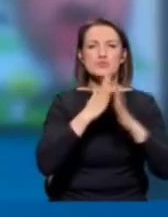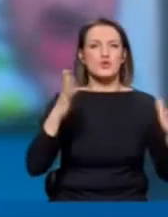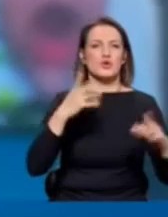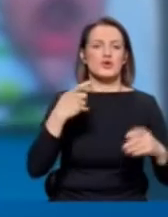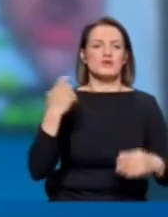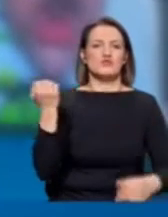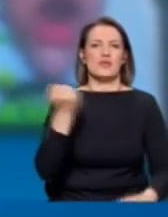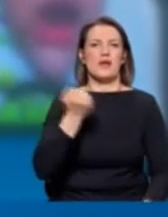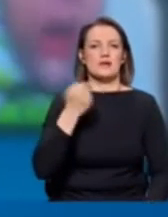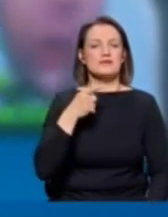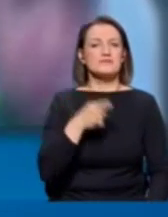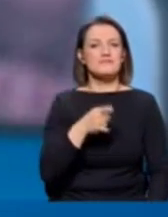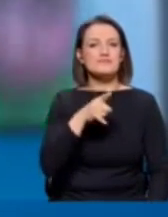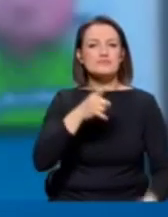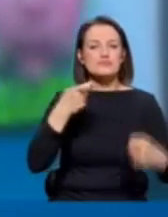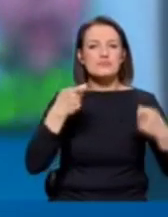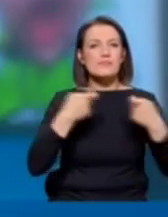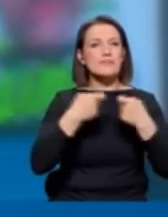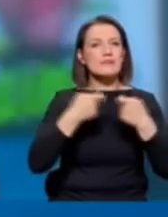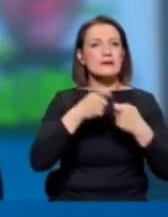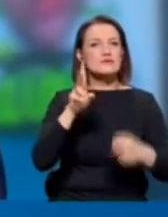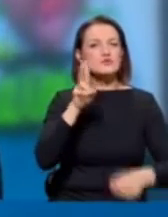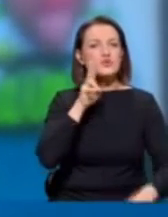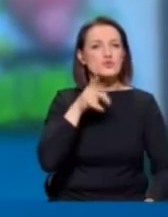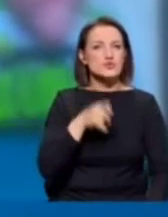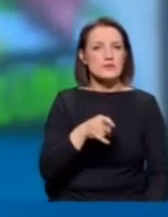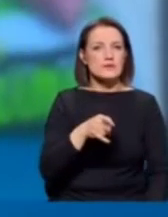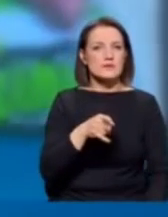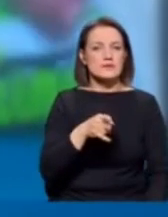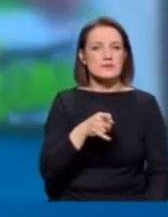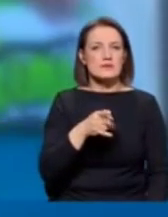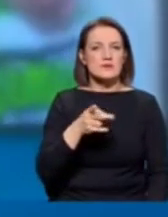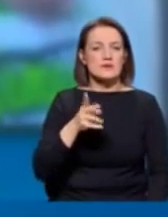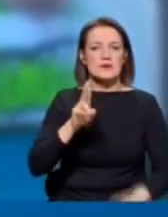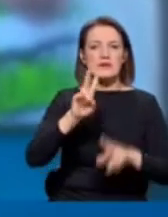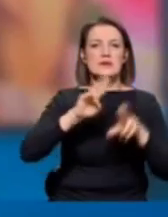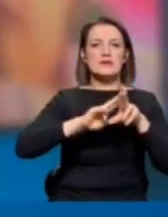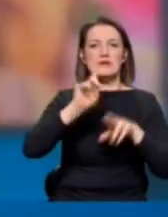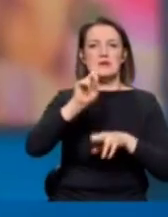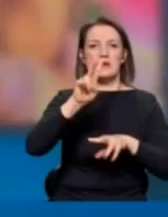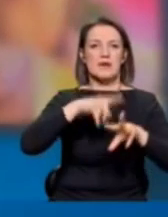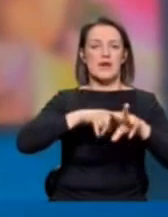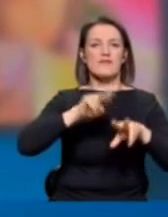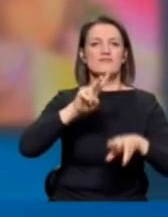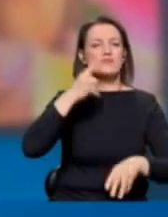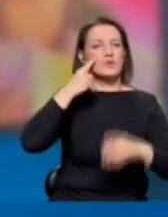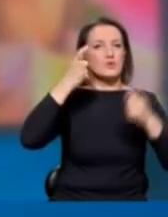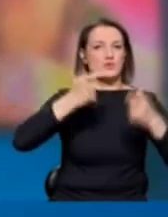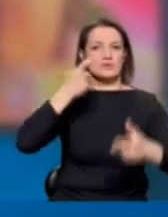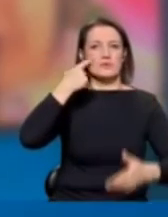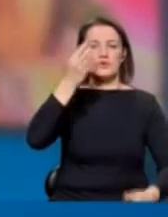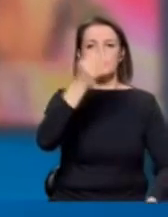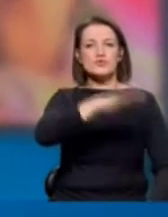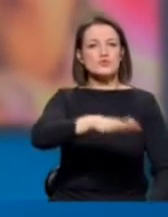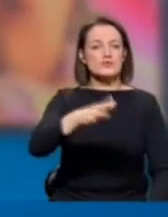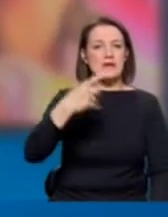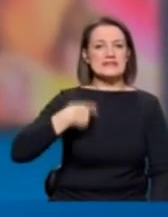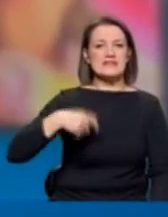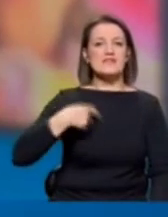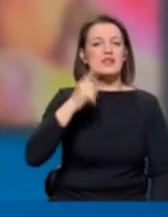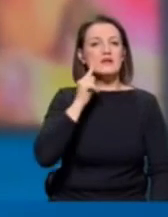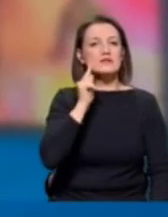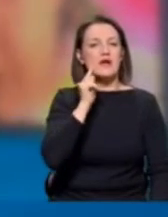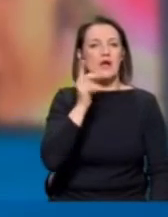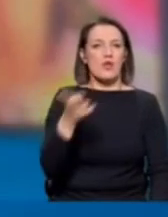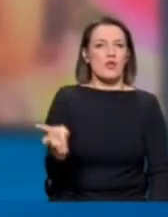cinayetidir o savaşın sonuçlarını katliamdır geniştir ki yerde görüyoruz çocuklar ölüyor ve hemen